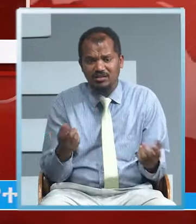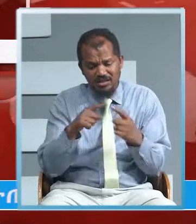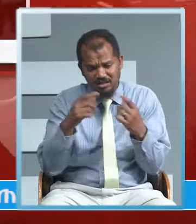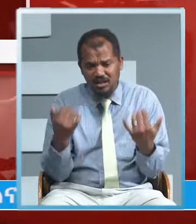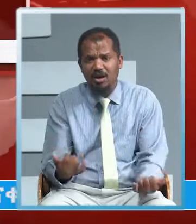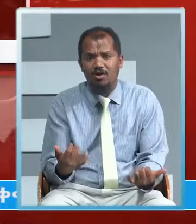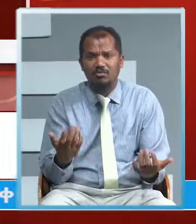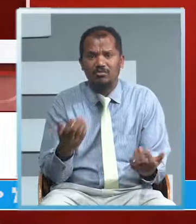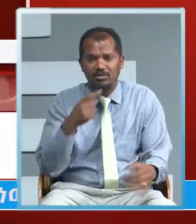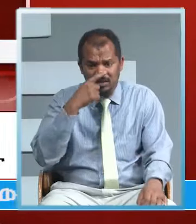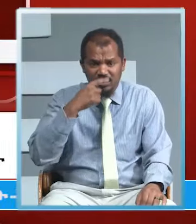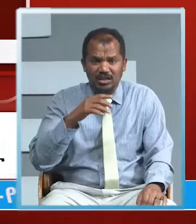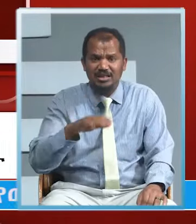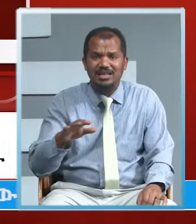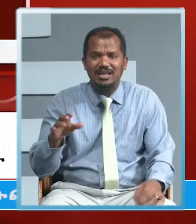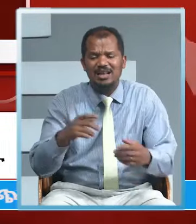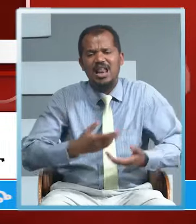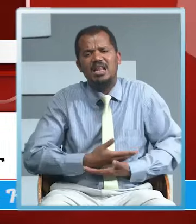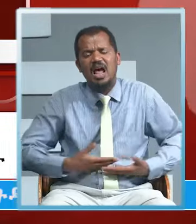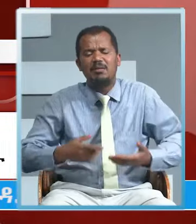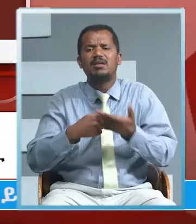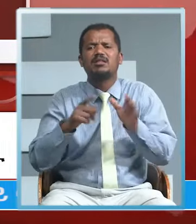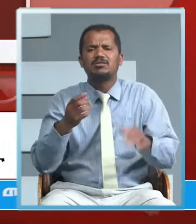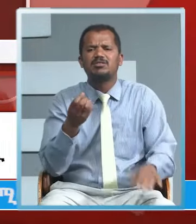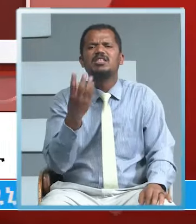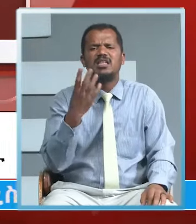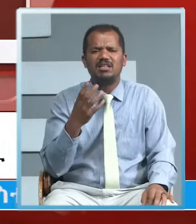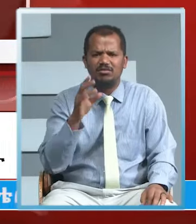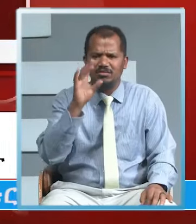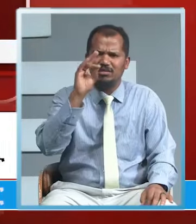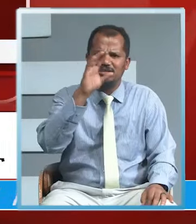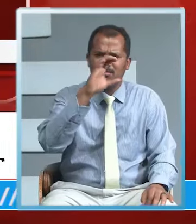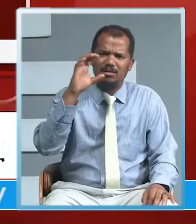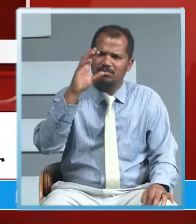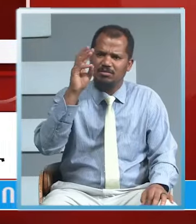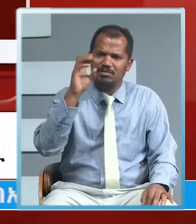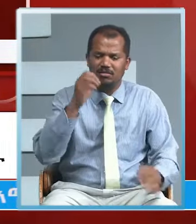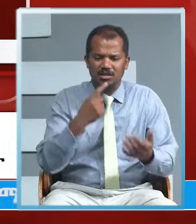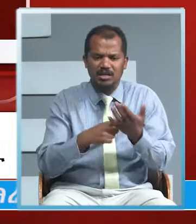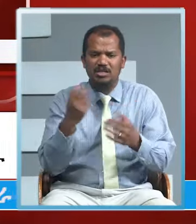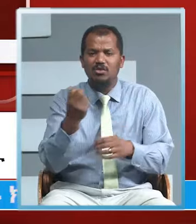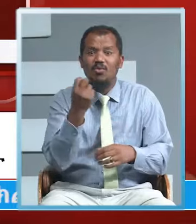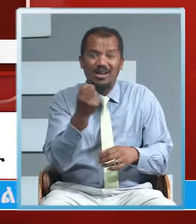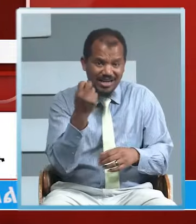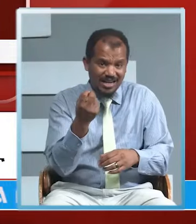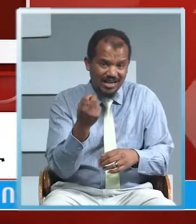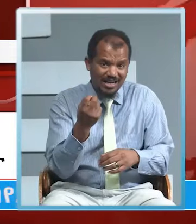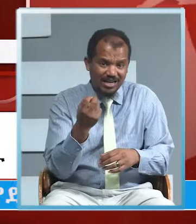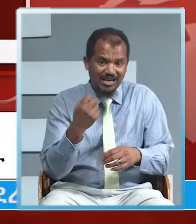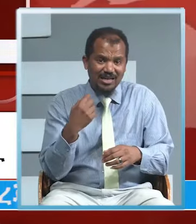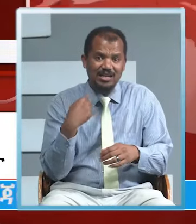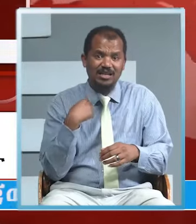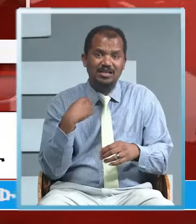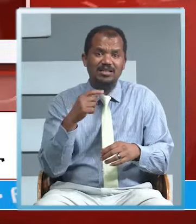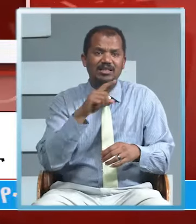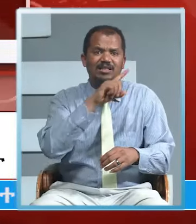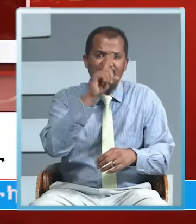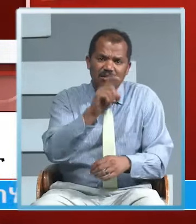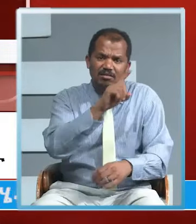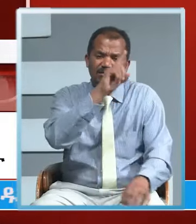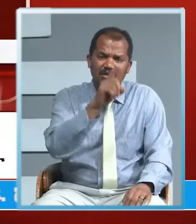እስካሁን። ሕፃኖች በጣም አሁን ለራብ እየተጋለጡ ነው። ምን ያክል ትሆናላችሁ? 760 ነው። ከዚህ ወረዳ ላይ ግን መተን ያለውን ጥያቄ